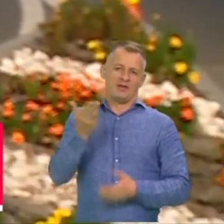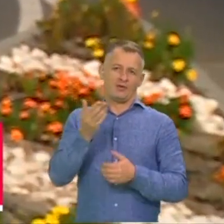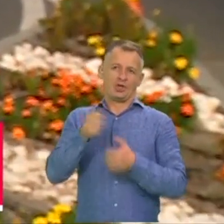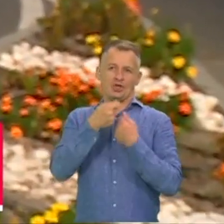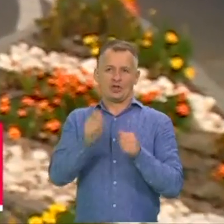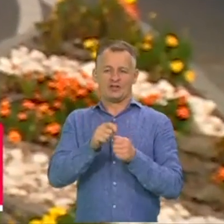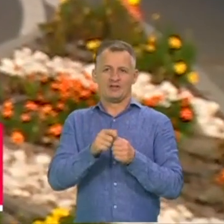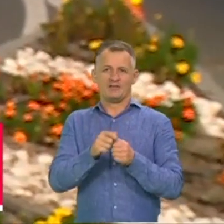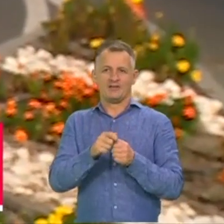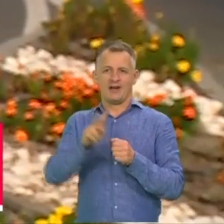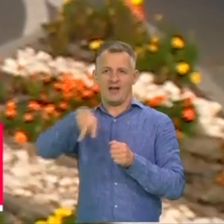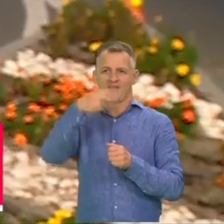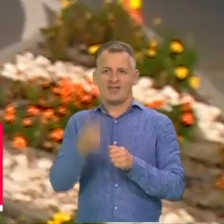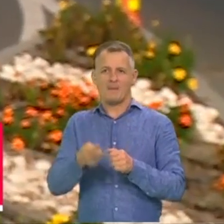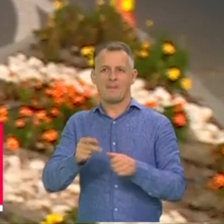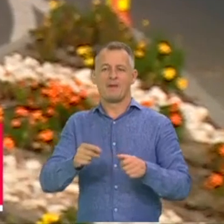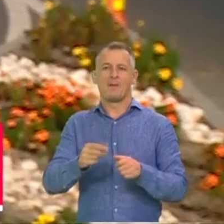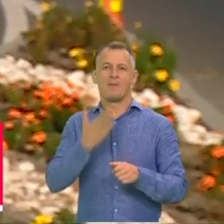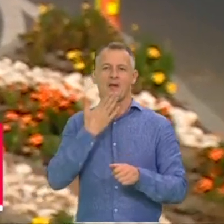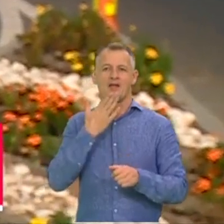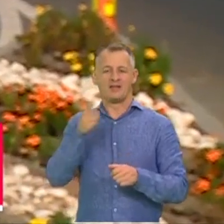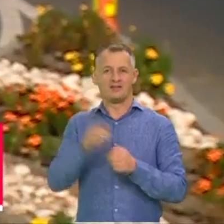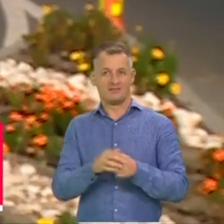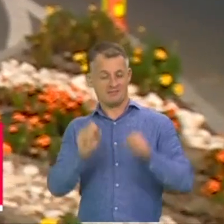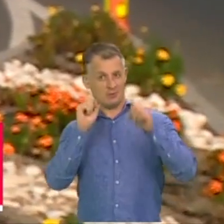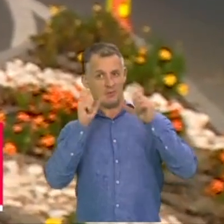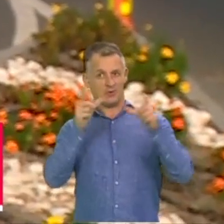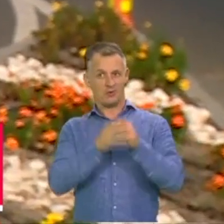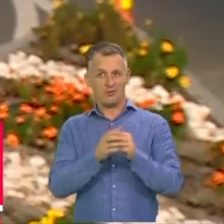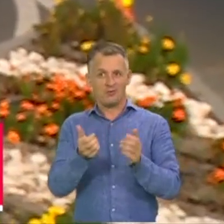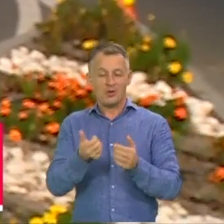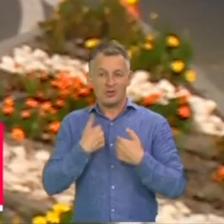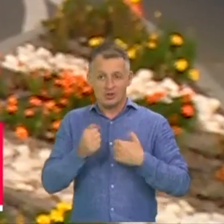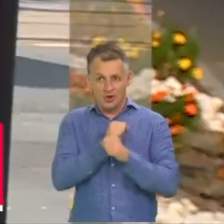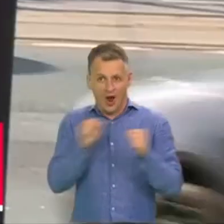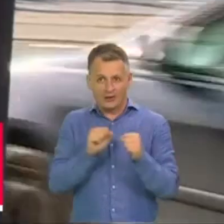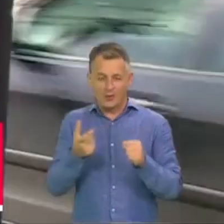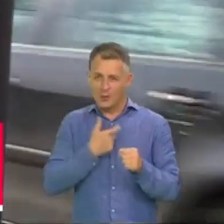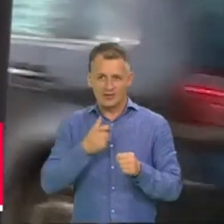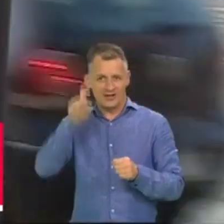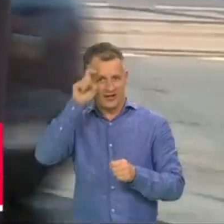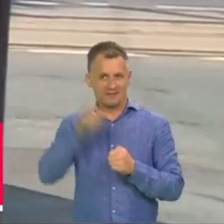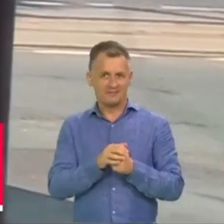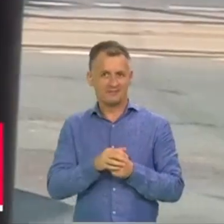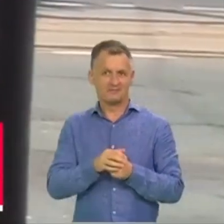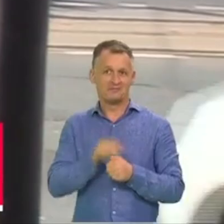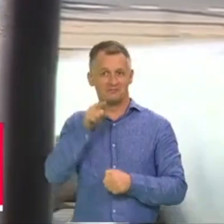în tentațiile astea. Incredibil, dar scuzați-mă, sunt bulversată, deci nu pot să cred. Omul ăsta nu-și